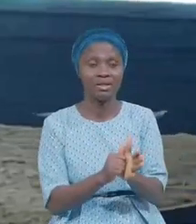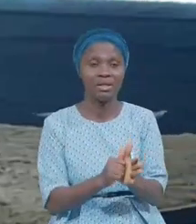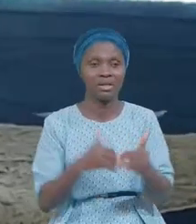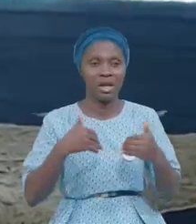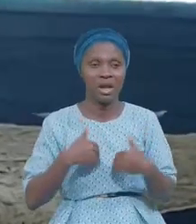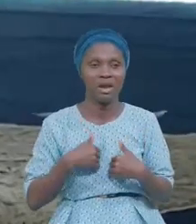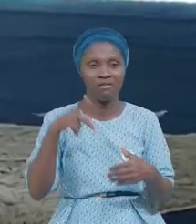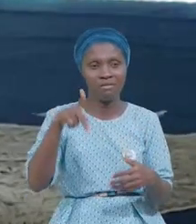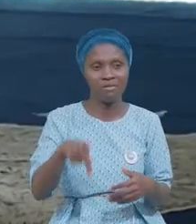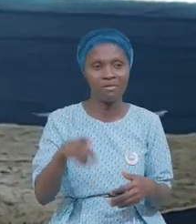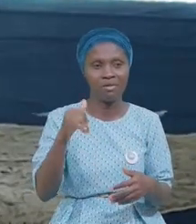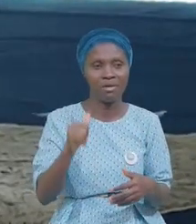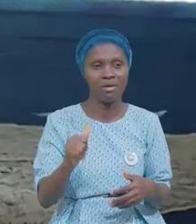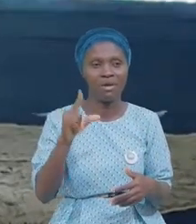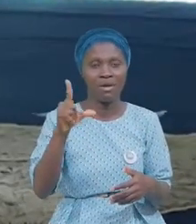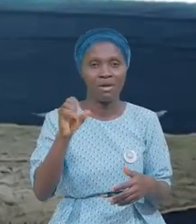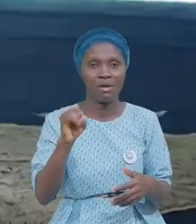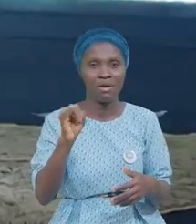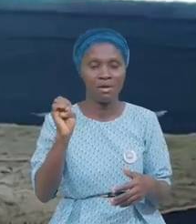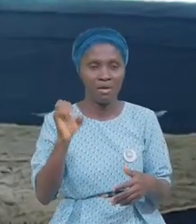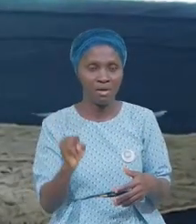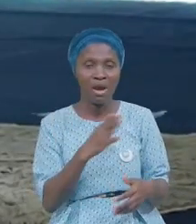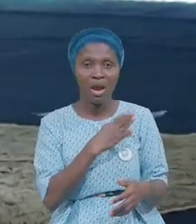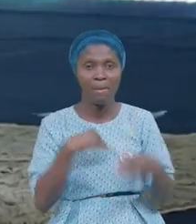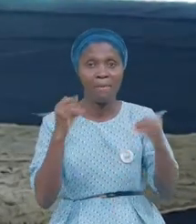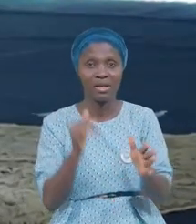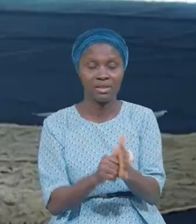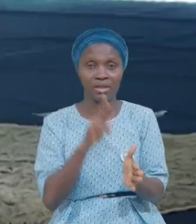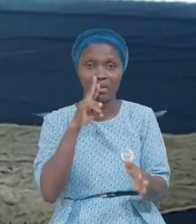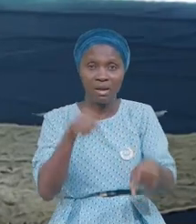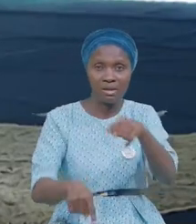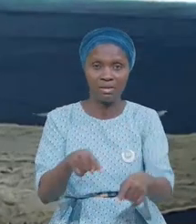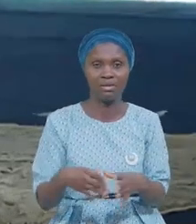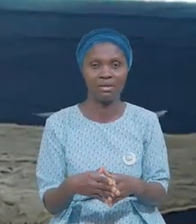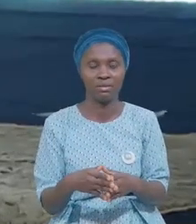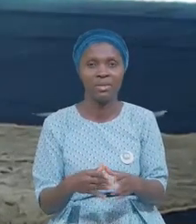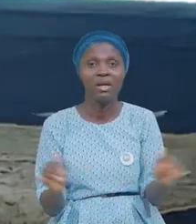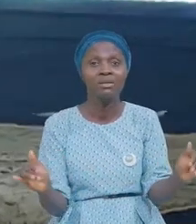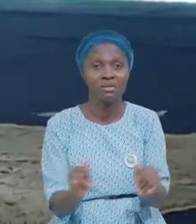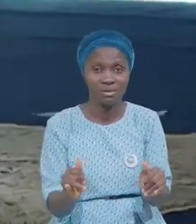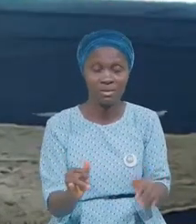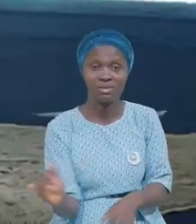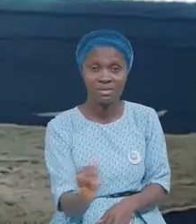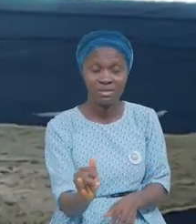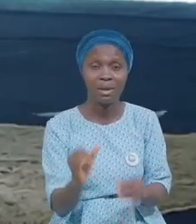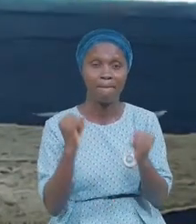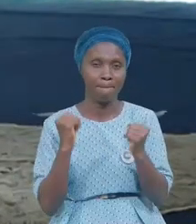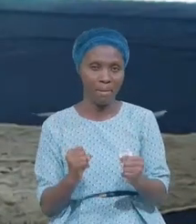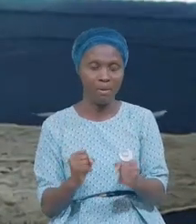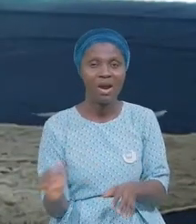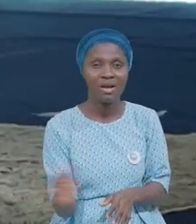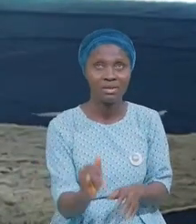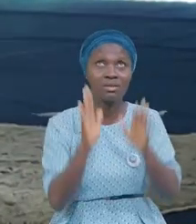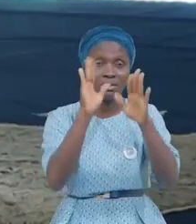paralytiques et de boiteux furent guéris. Les mêmes miracles, la même puissance, la même